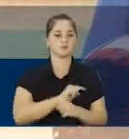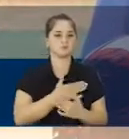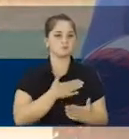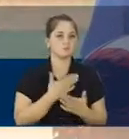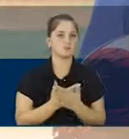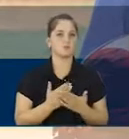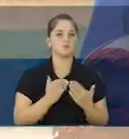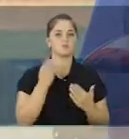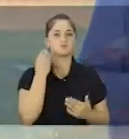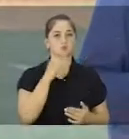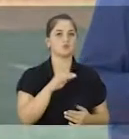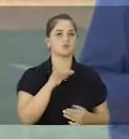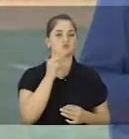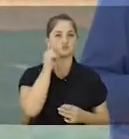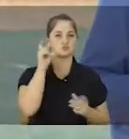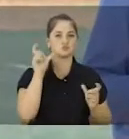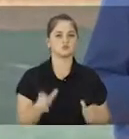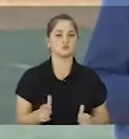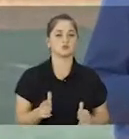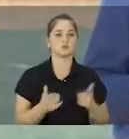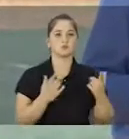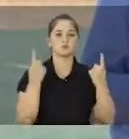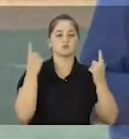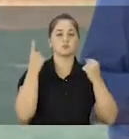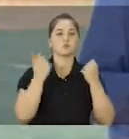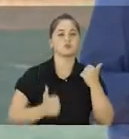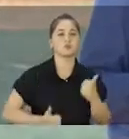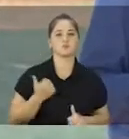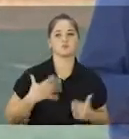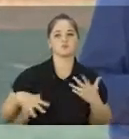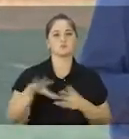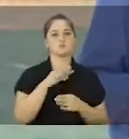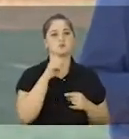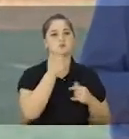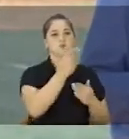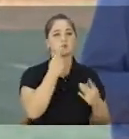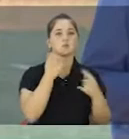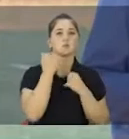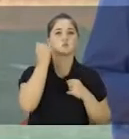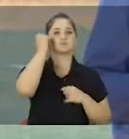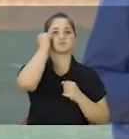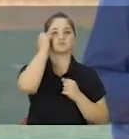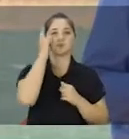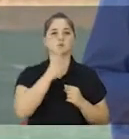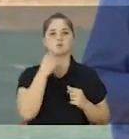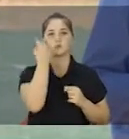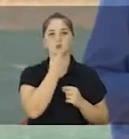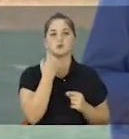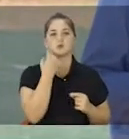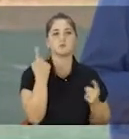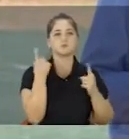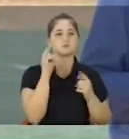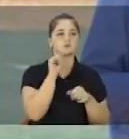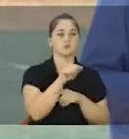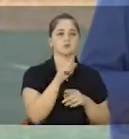высокое мастерство и мужество. Ваша победа вызвала огромное чувство гордости за страну и подарила яркие эмоции казахстанцам. Завоеванная медаль